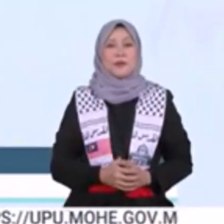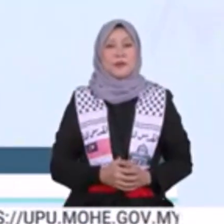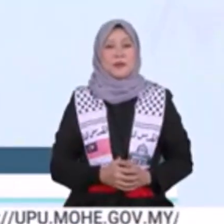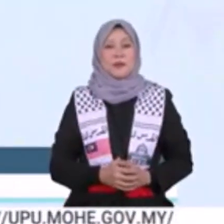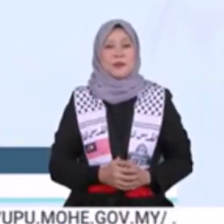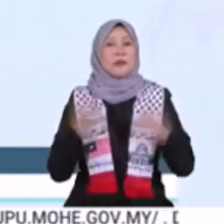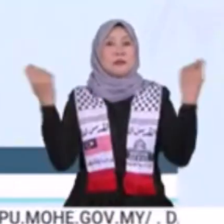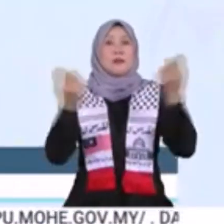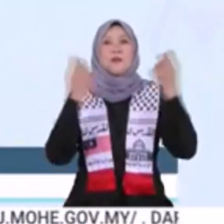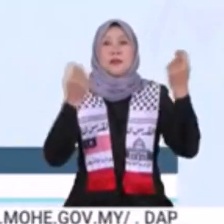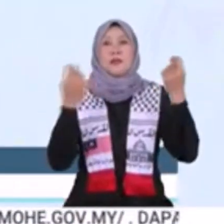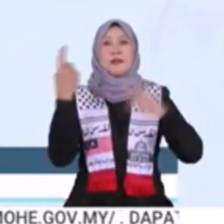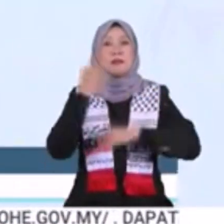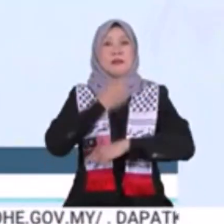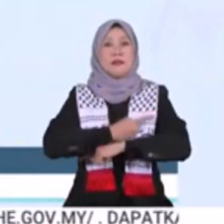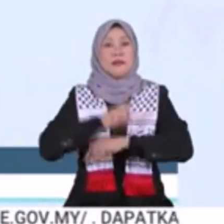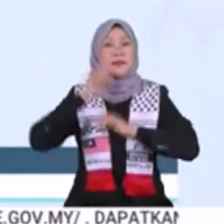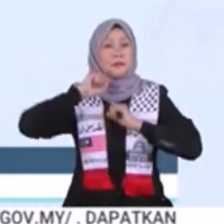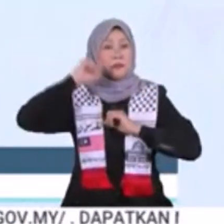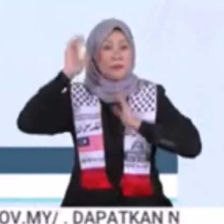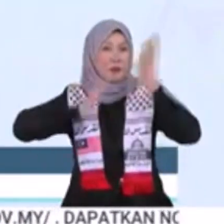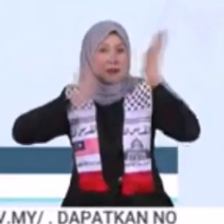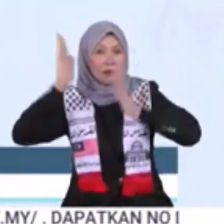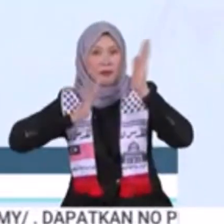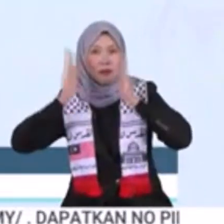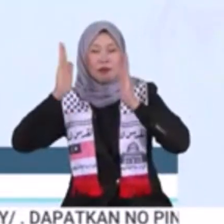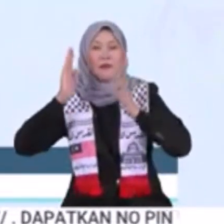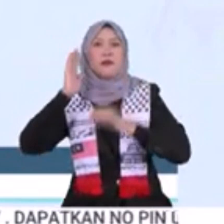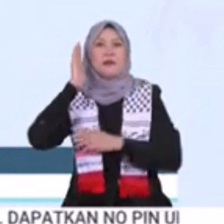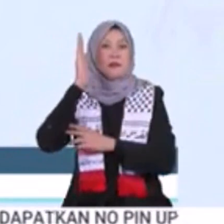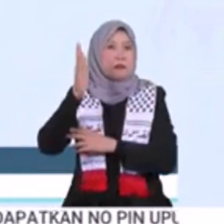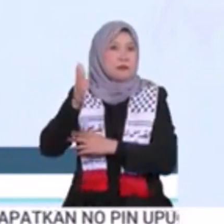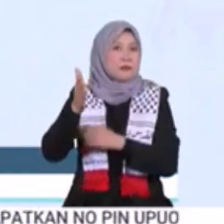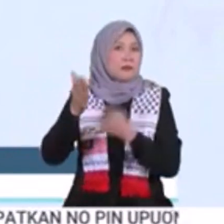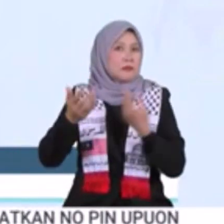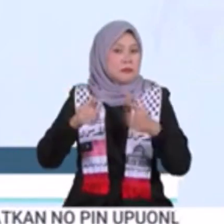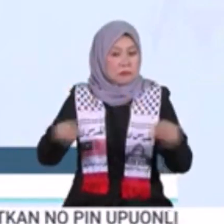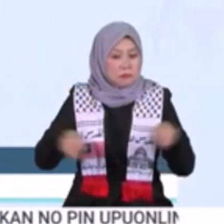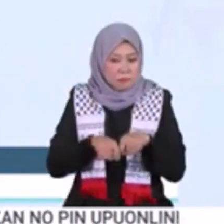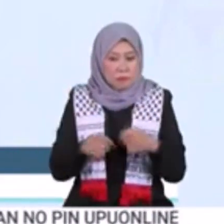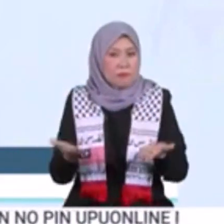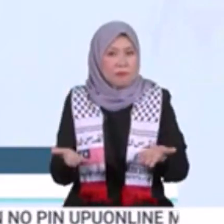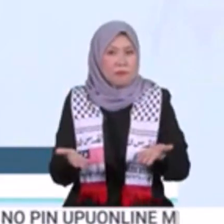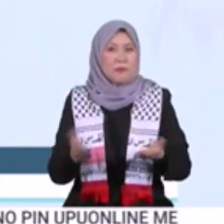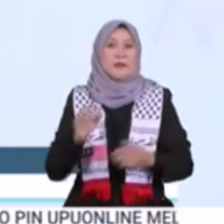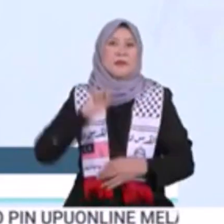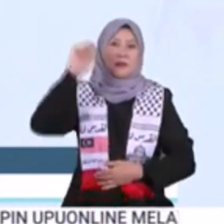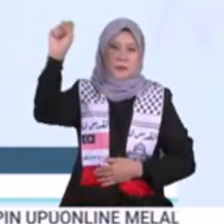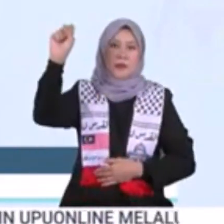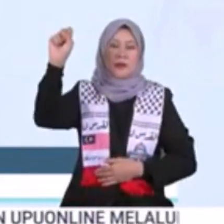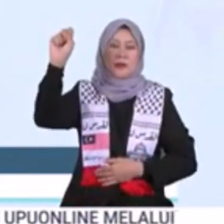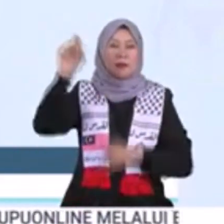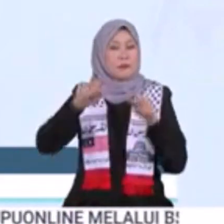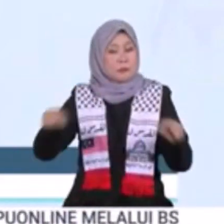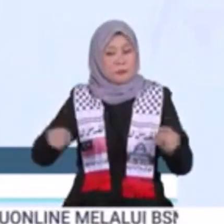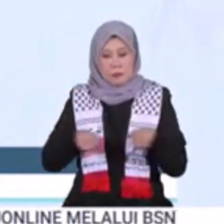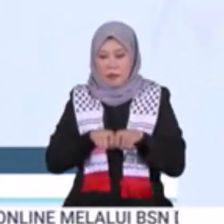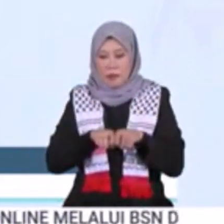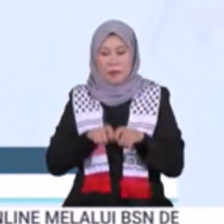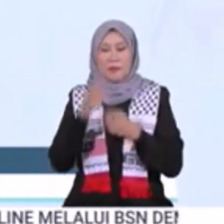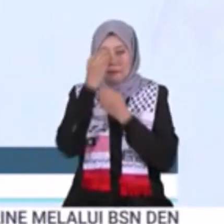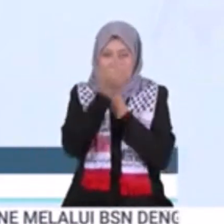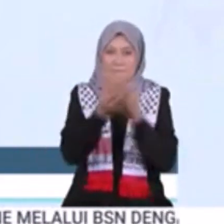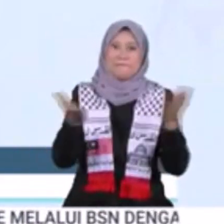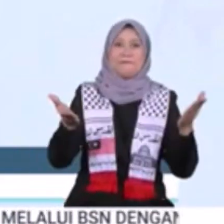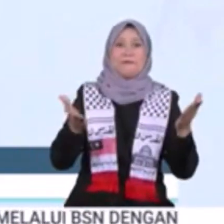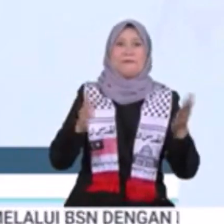manakala Sambutan Hari Malaysia akan diadakan di Sabah. Dan lokasi khusus akan